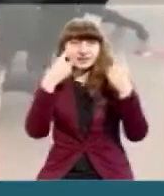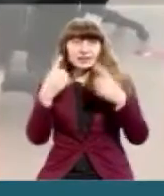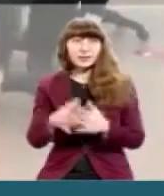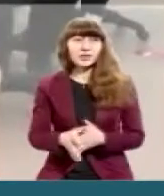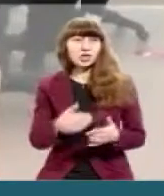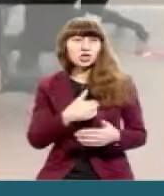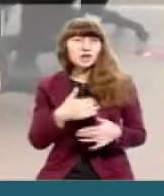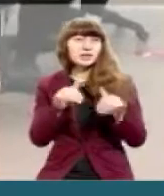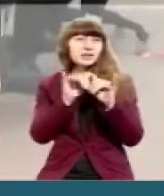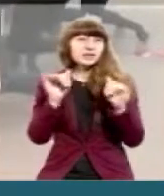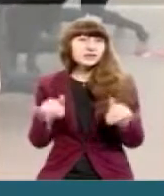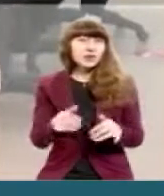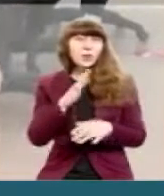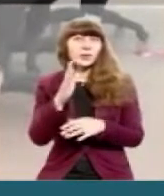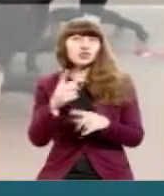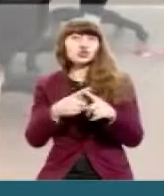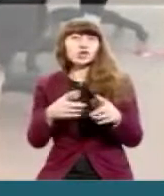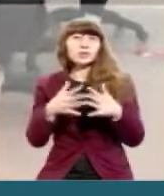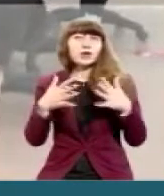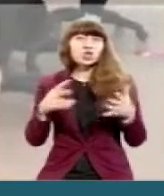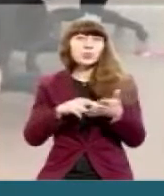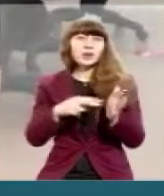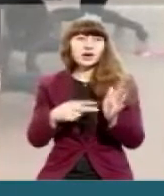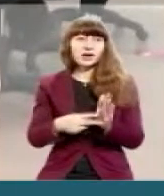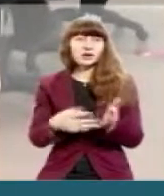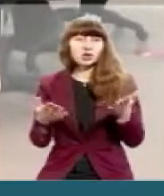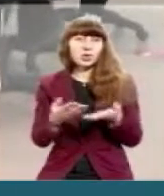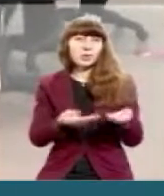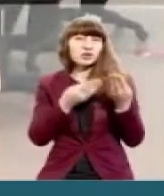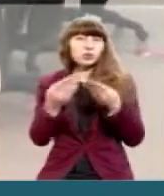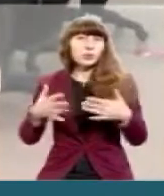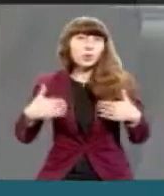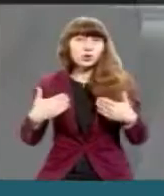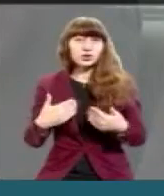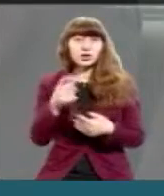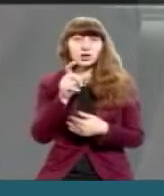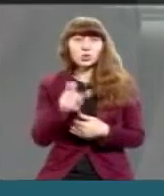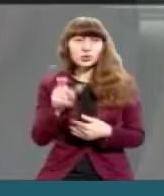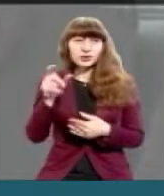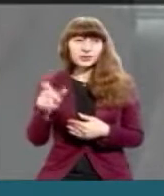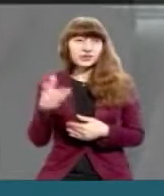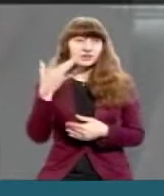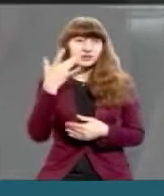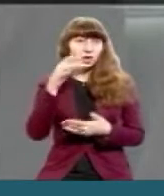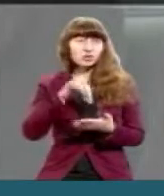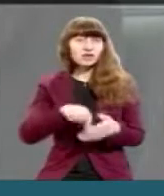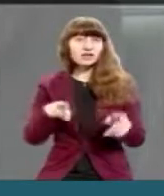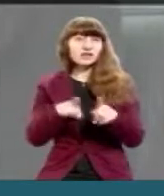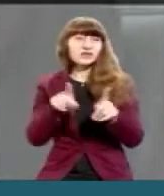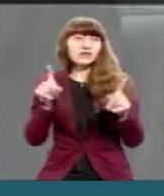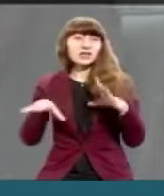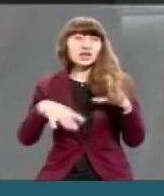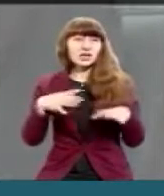инициативностью, желанием развиваться, быть частью больших проектов, которые приносят пользу людям. Одна из тех, кто всегда участвует в подобного